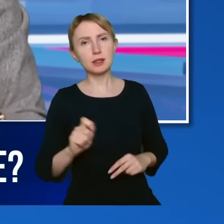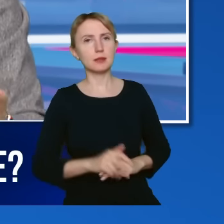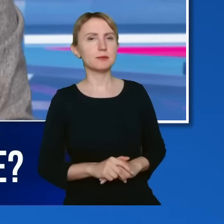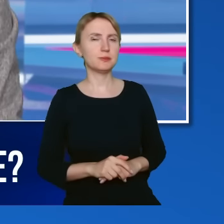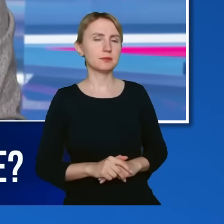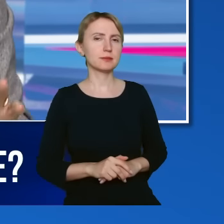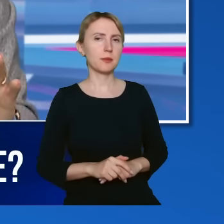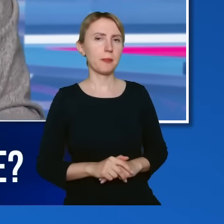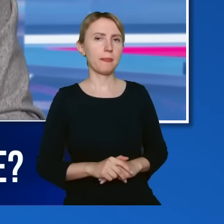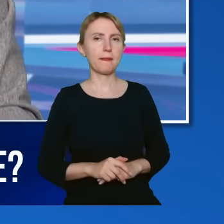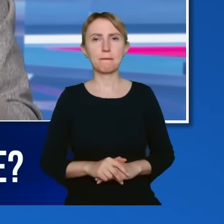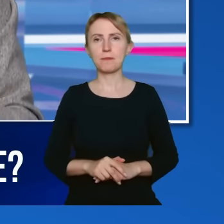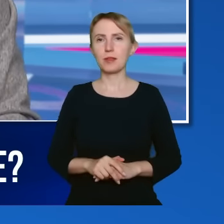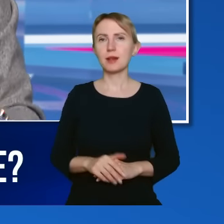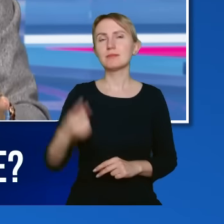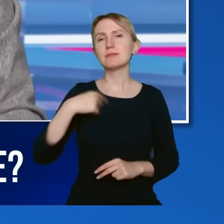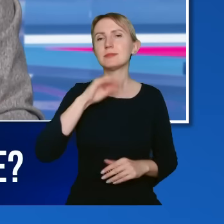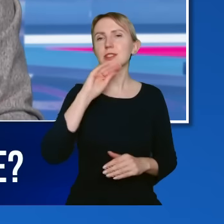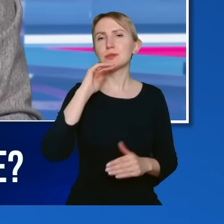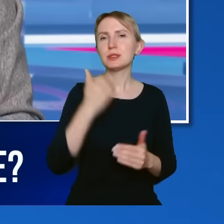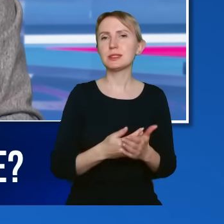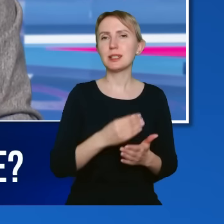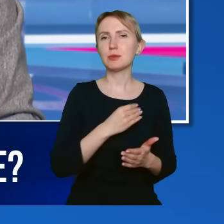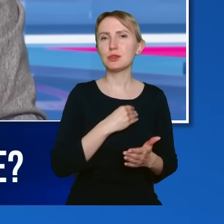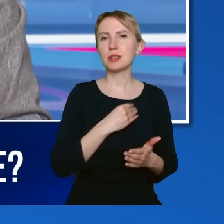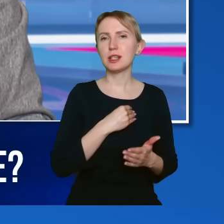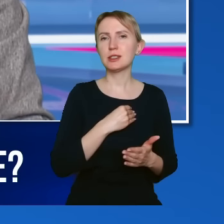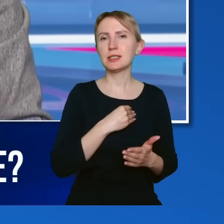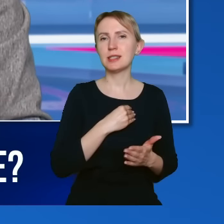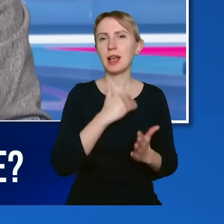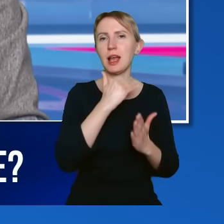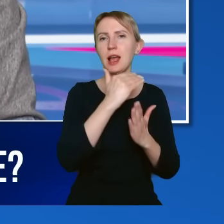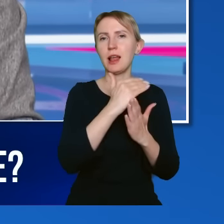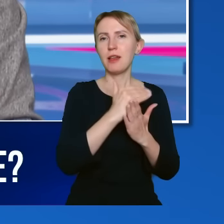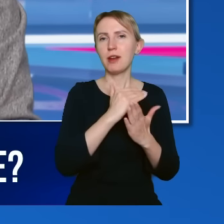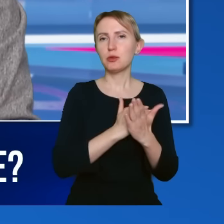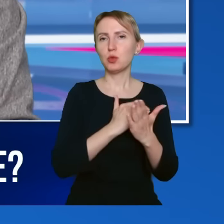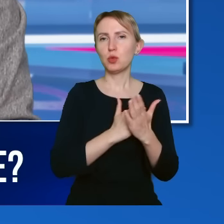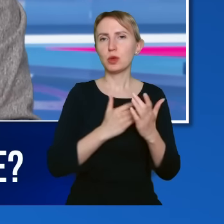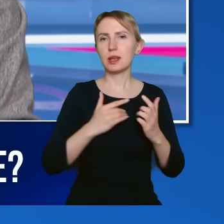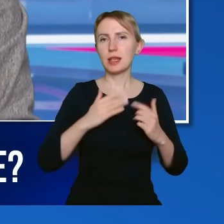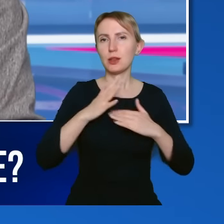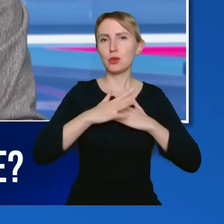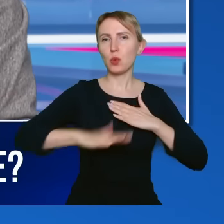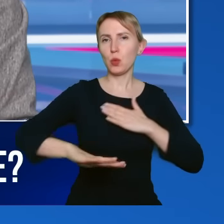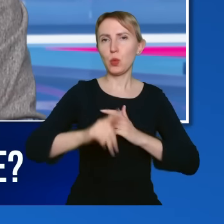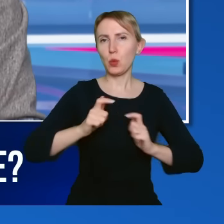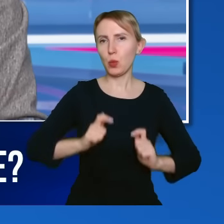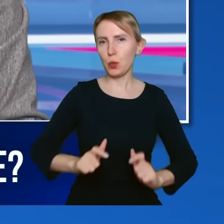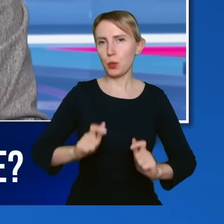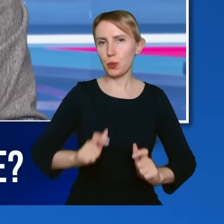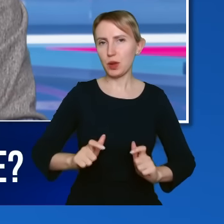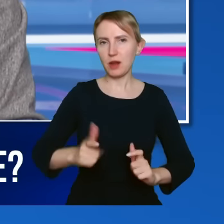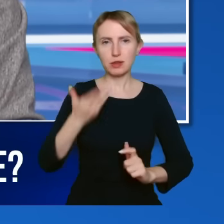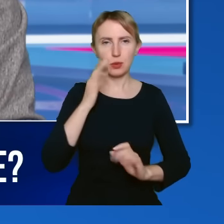No i rolnicy muszą szczerze, że warunki inaczej, dużo drożej i do uprawy jakoś gleba też jest bardzo dobra. To pani może